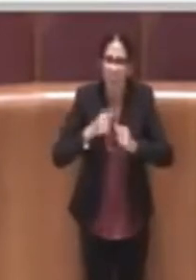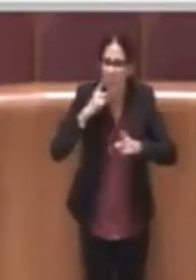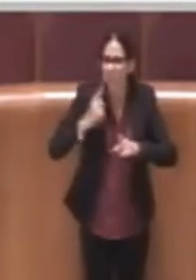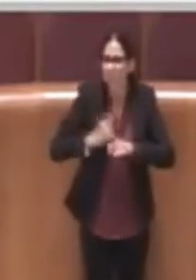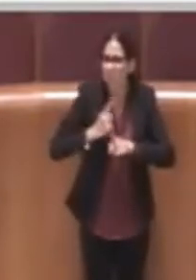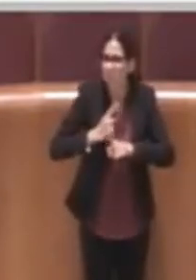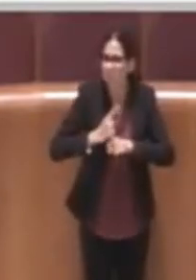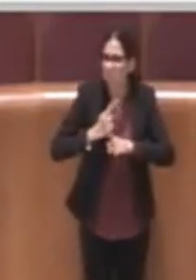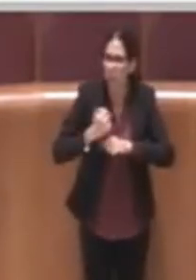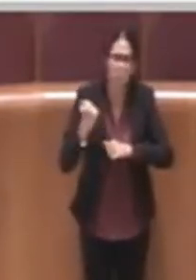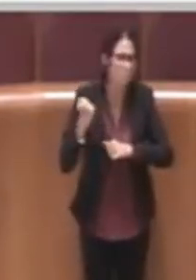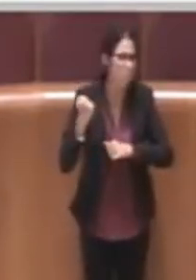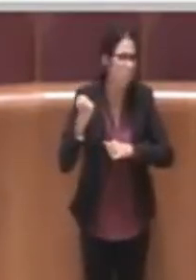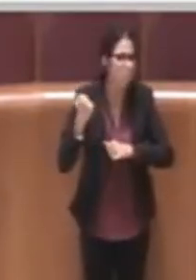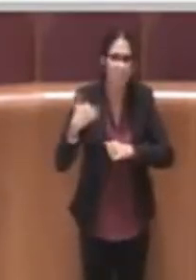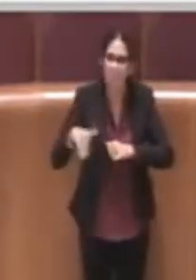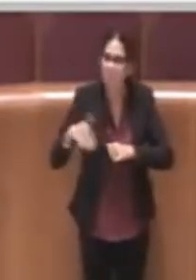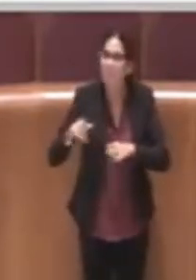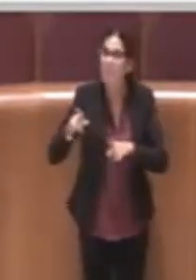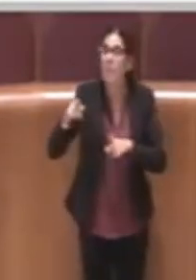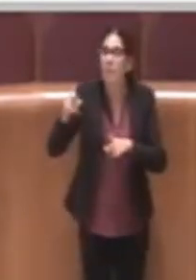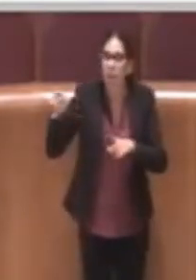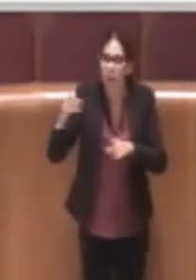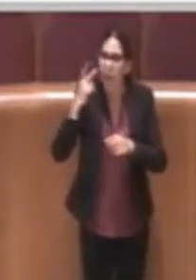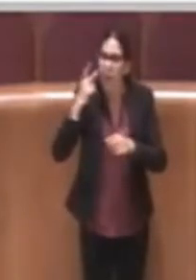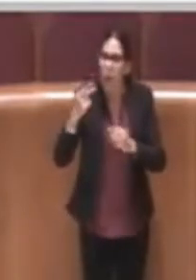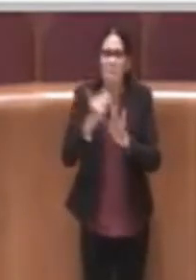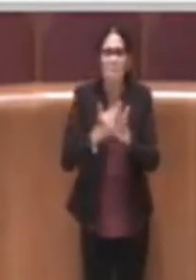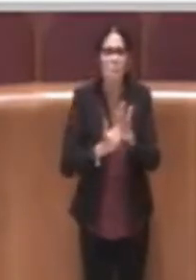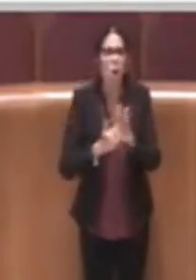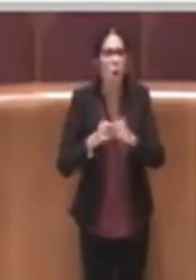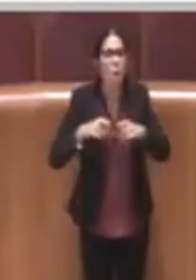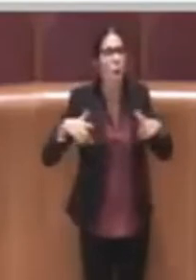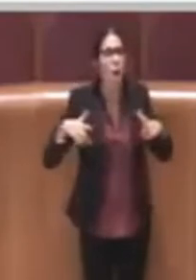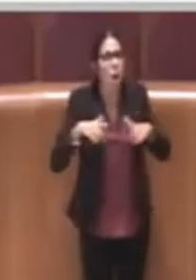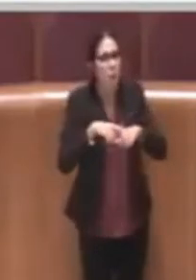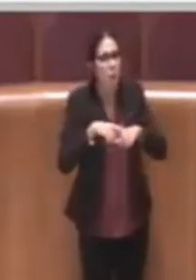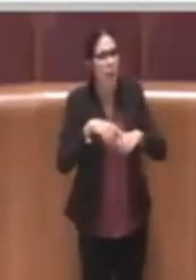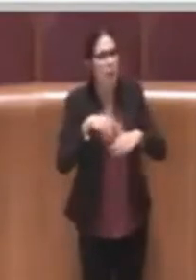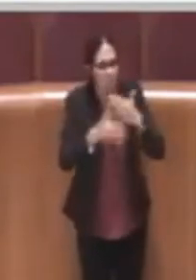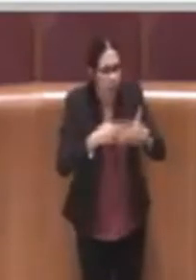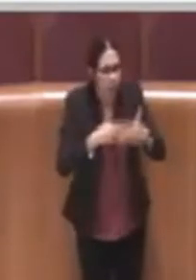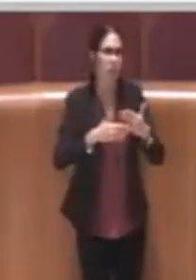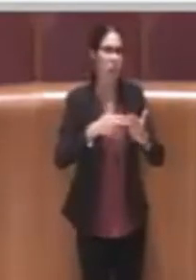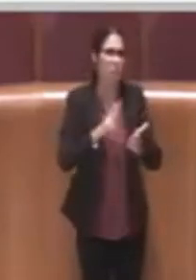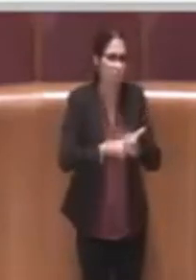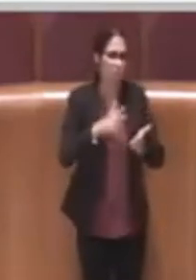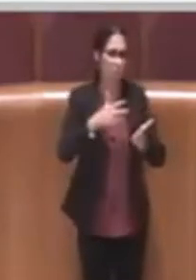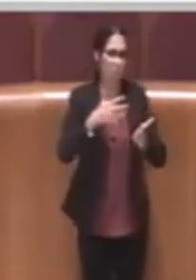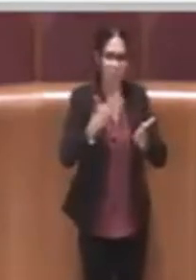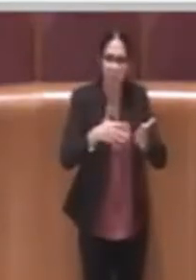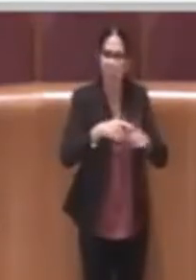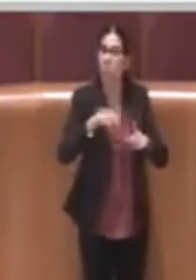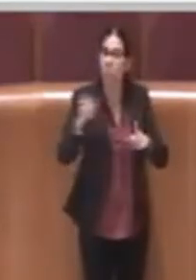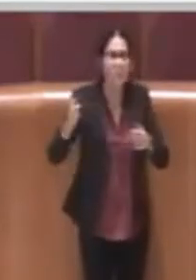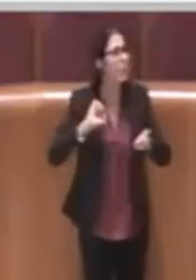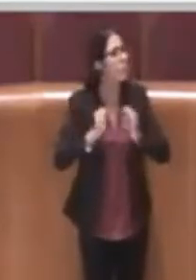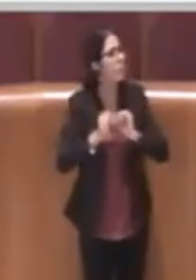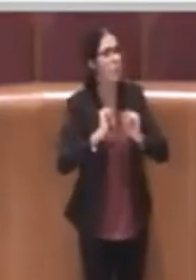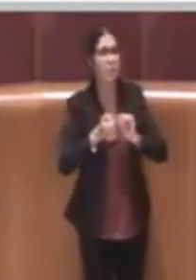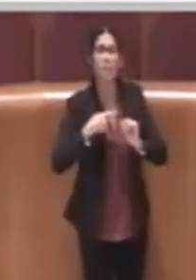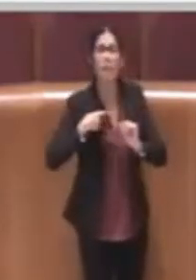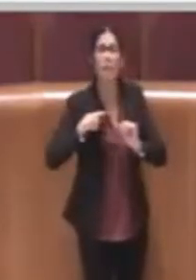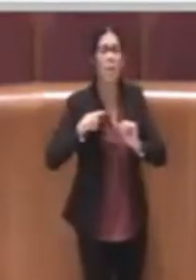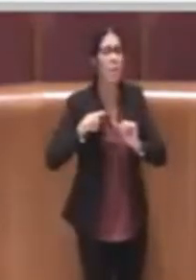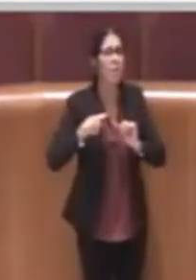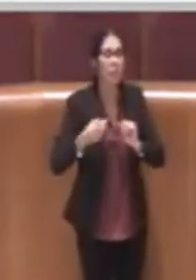che è andato avanti, ha avuto gli indirizzi dell'Aula, ha avuto le ratifiche, è stato fatto, voi non avete mollato, e